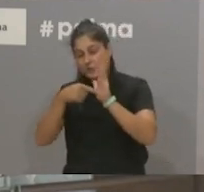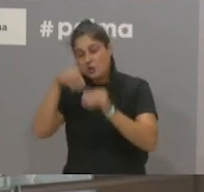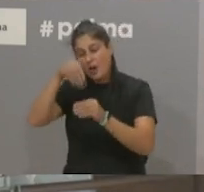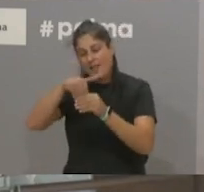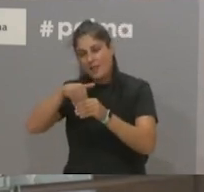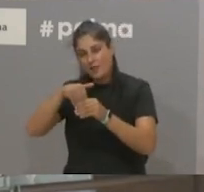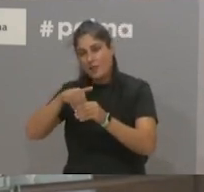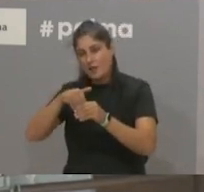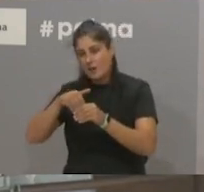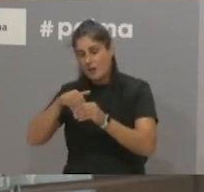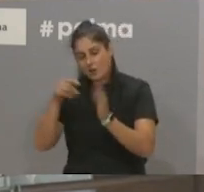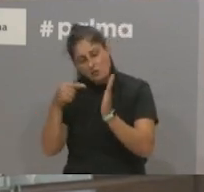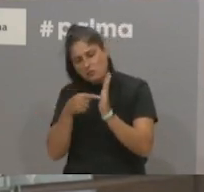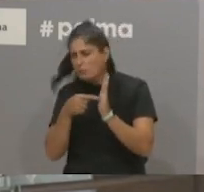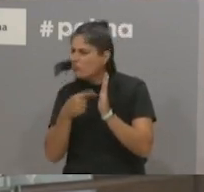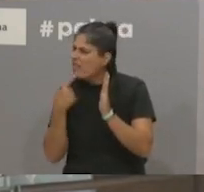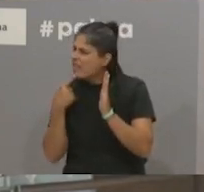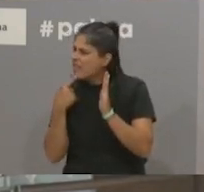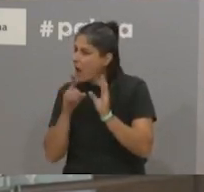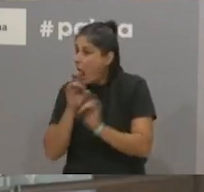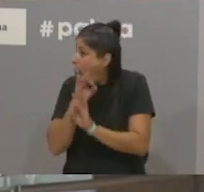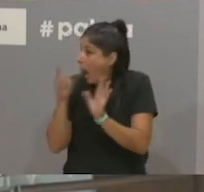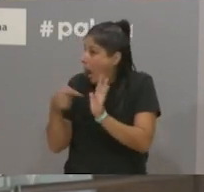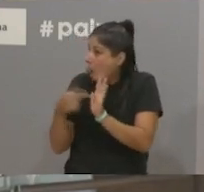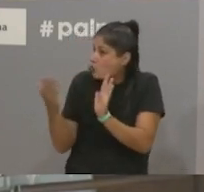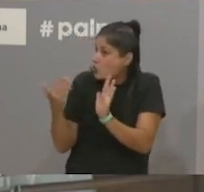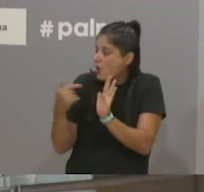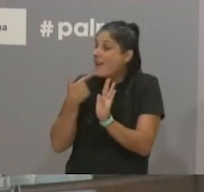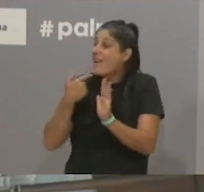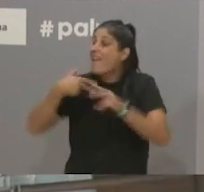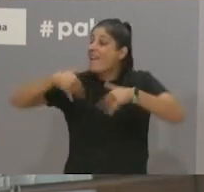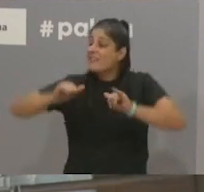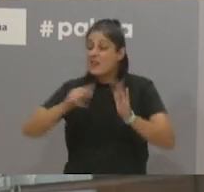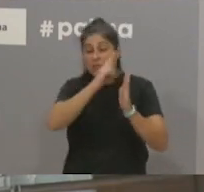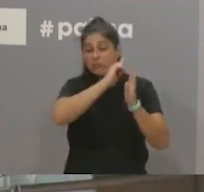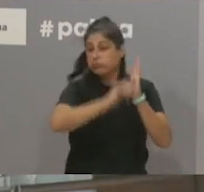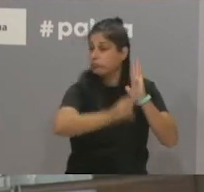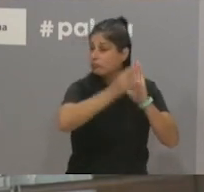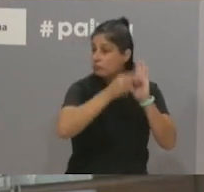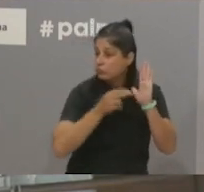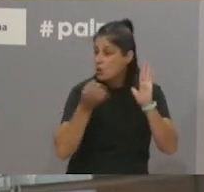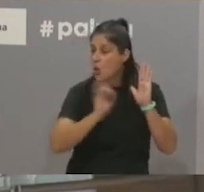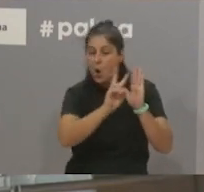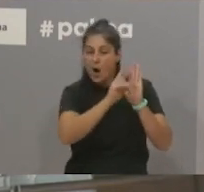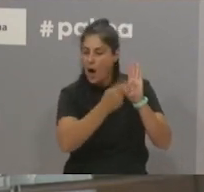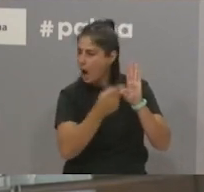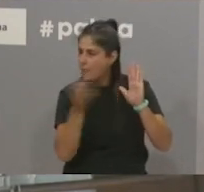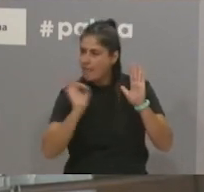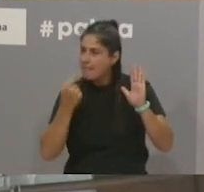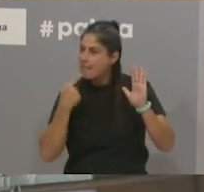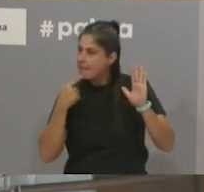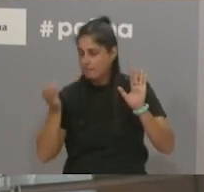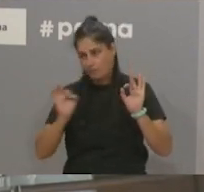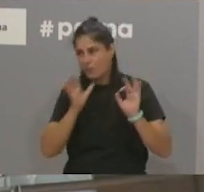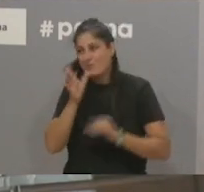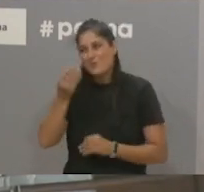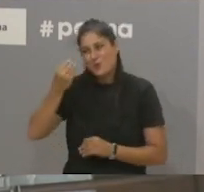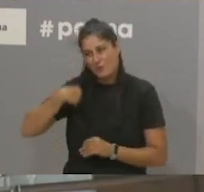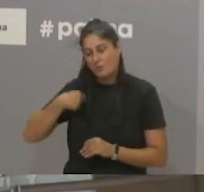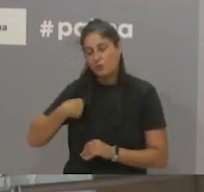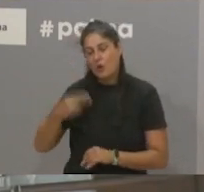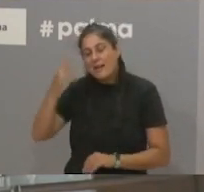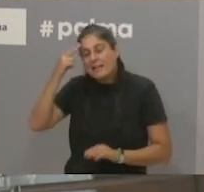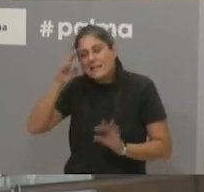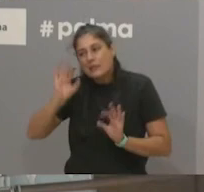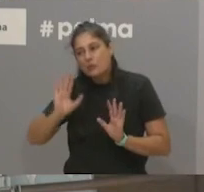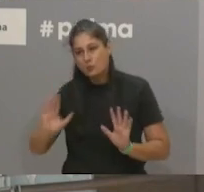eleccions, no figura expressament ni la derogació ni la modificació d'aquest reglament. Per aquest motiu, respectuosament, senyor